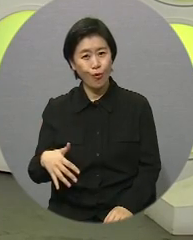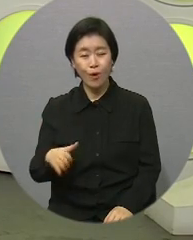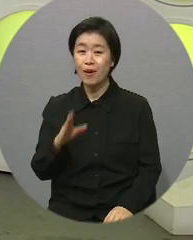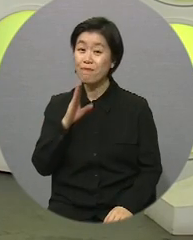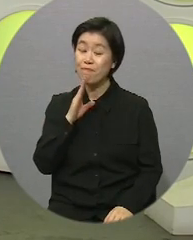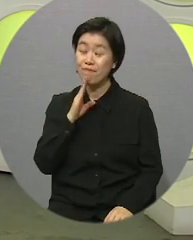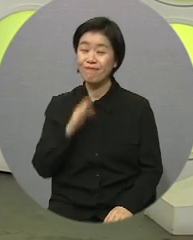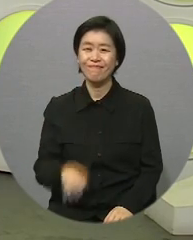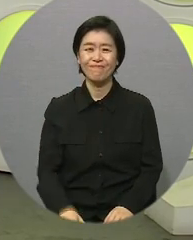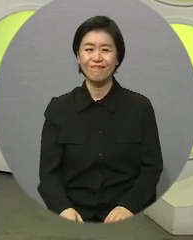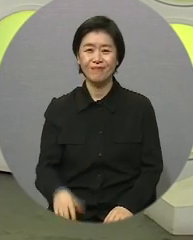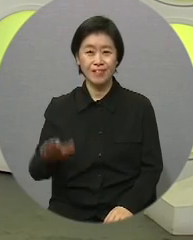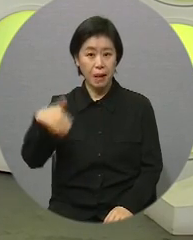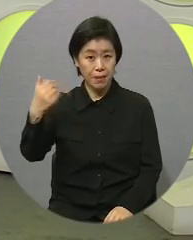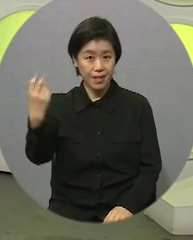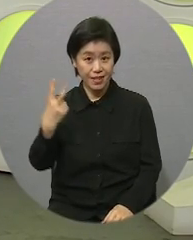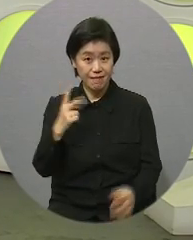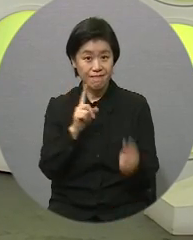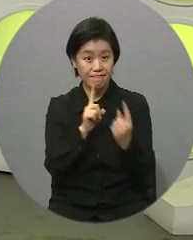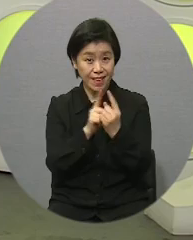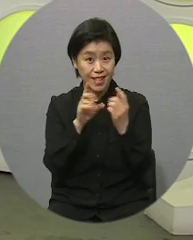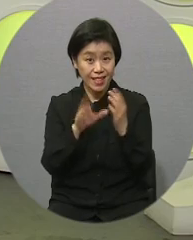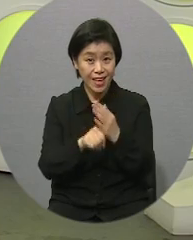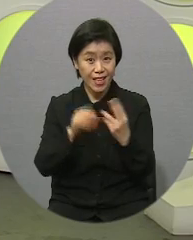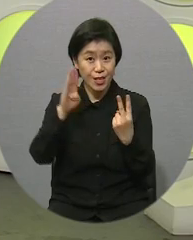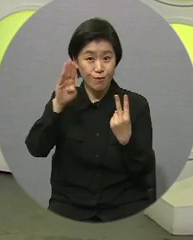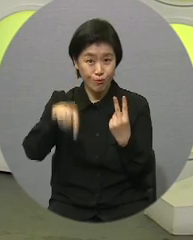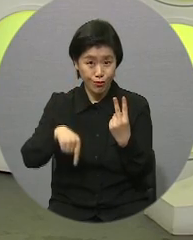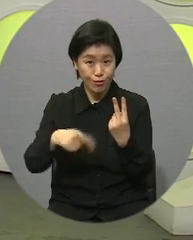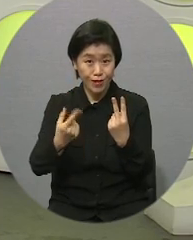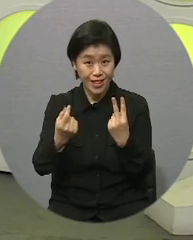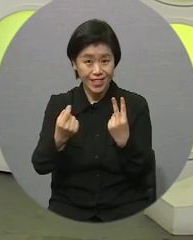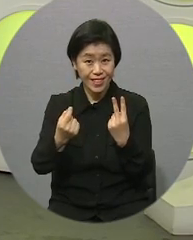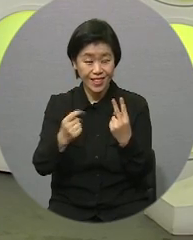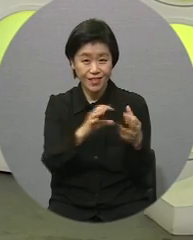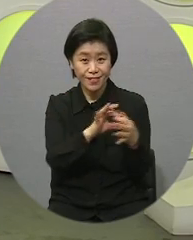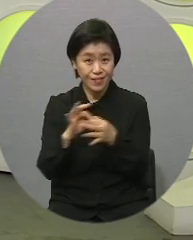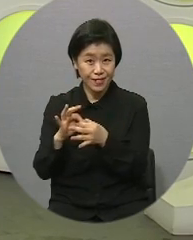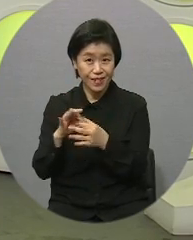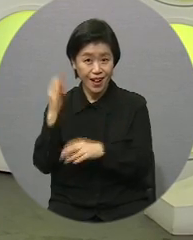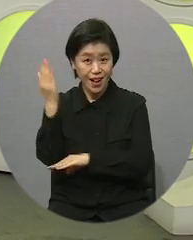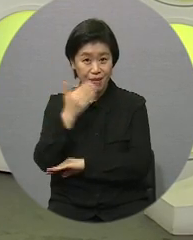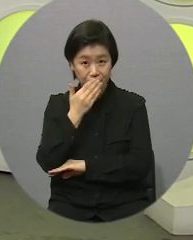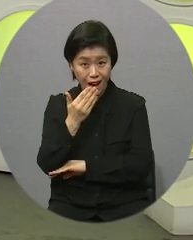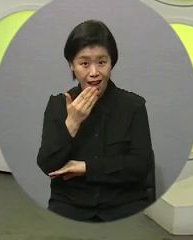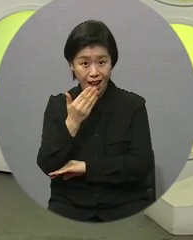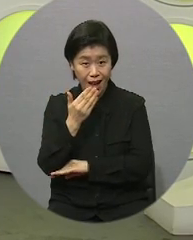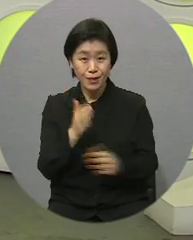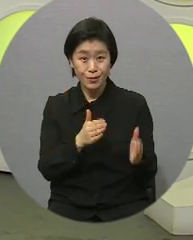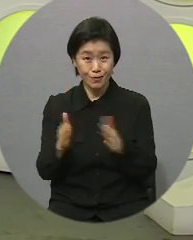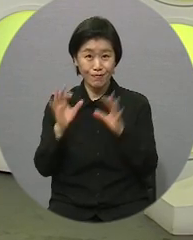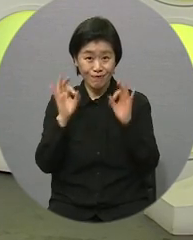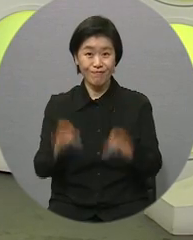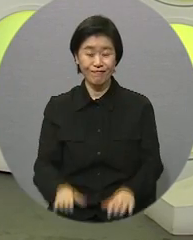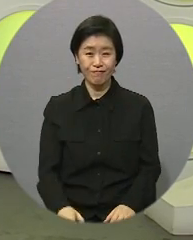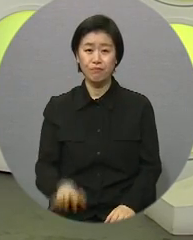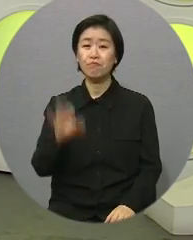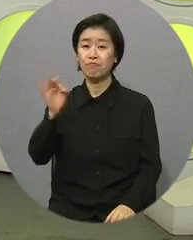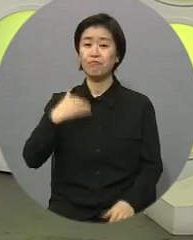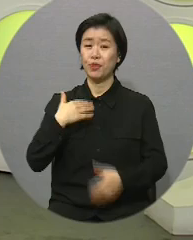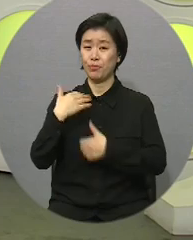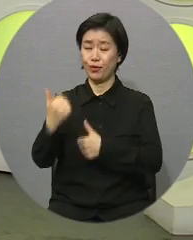잘해드릴네 다음에 나오면 이제 2부를 연결해서 하실 수 있도록 저희가 준비를 해볼테니까 네네 불러